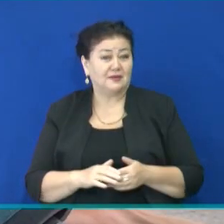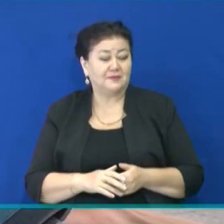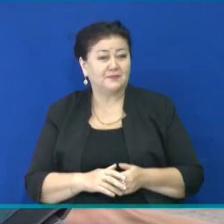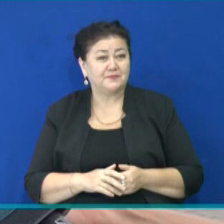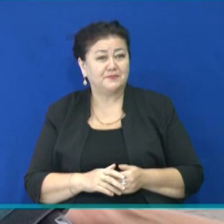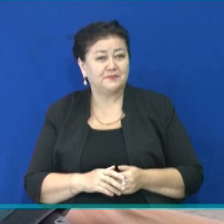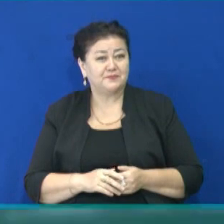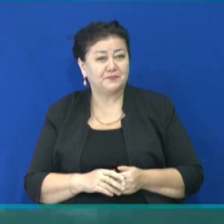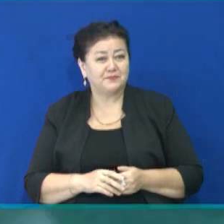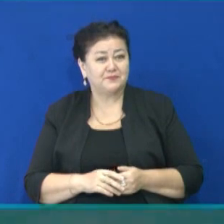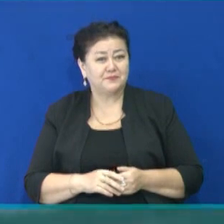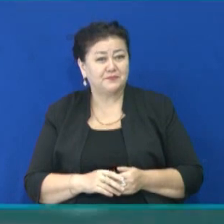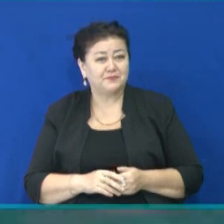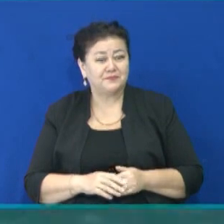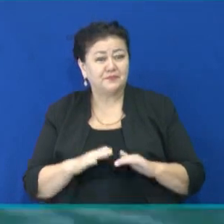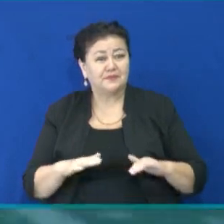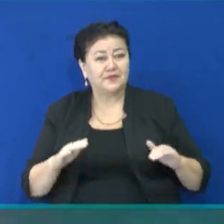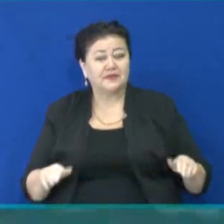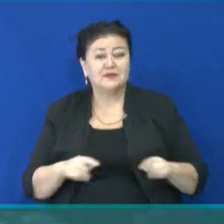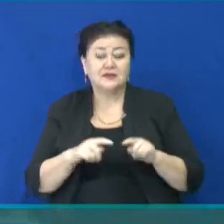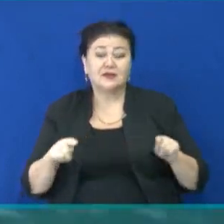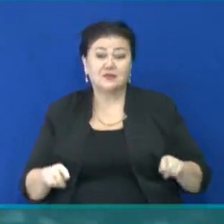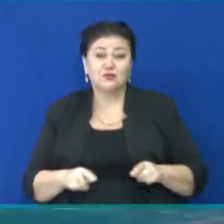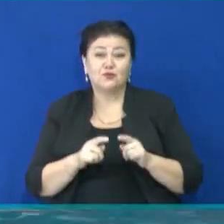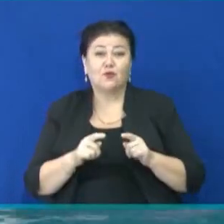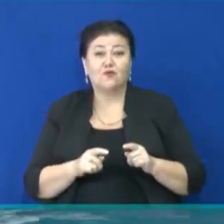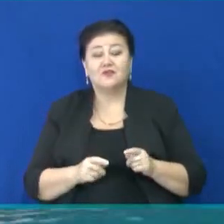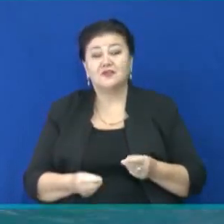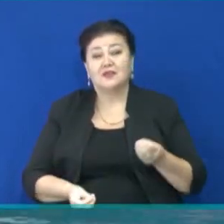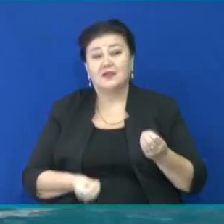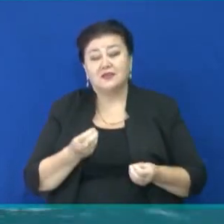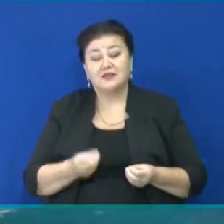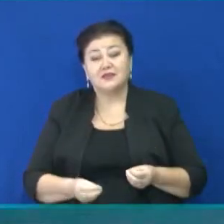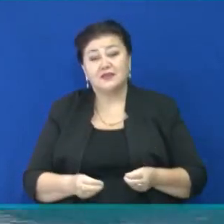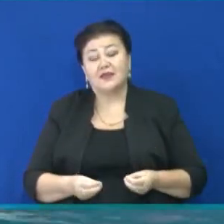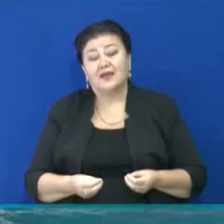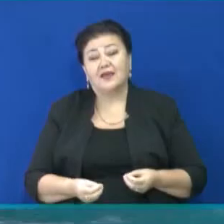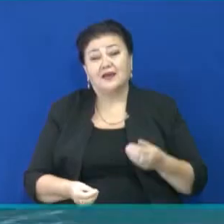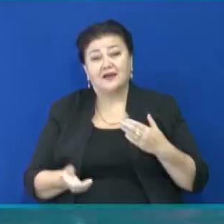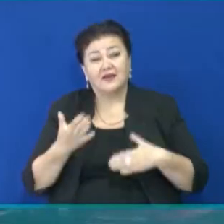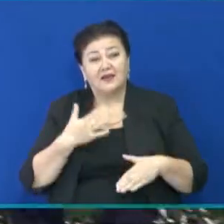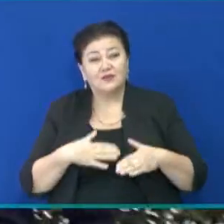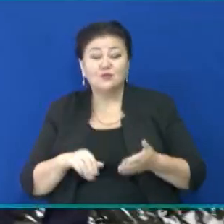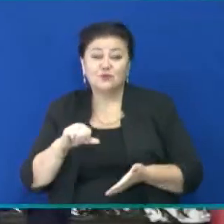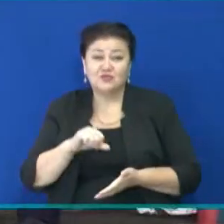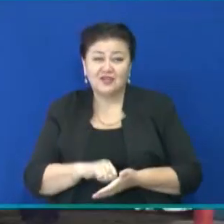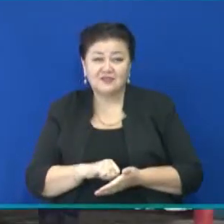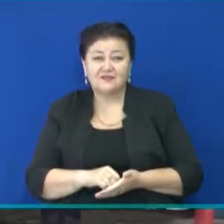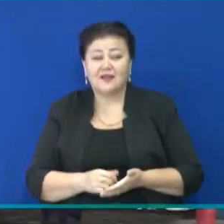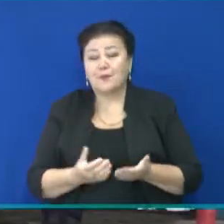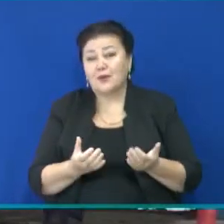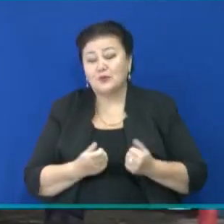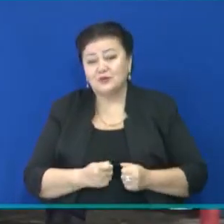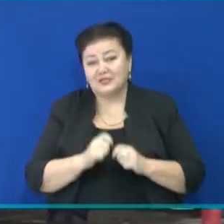көмекті көрсету керек екенін түсіндірді. Балалар ұйымдастырылған жаттығуларға белсенділік танытып, арнайы сыйлықтарға ие болды. Сонымен қатар